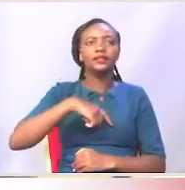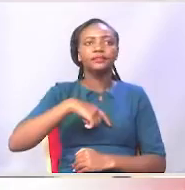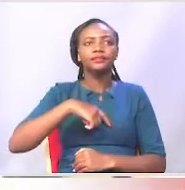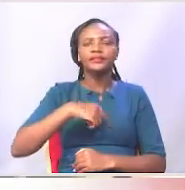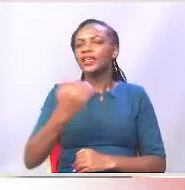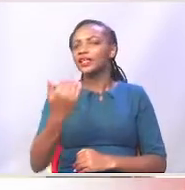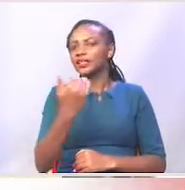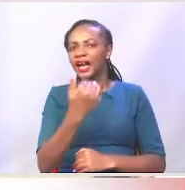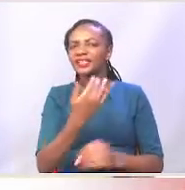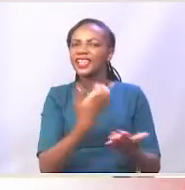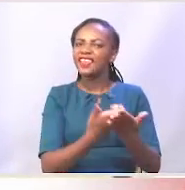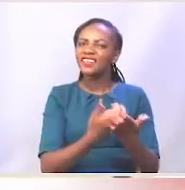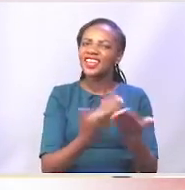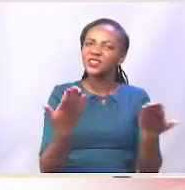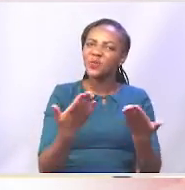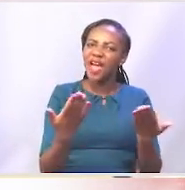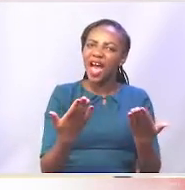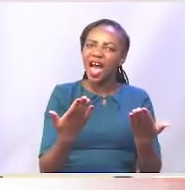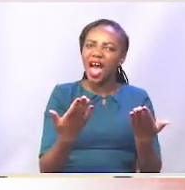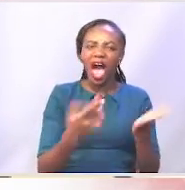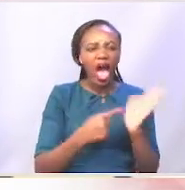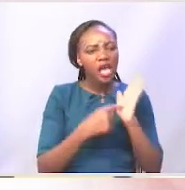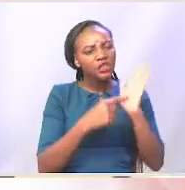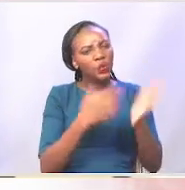Akatuonyesha evidence vile Lusaka ni mwizi.